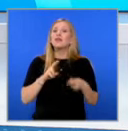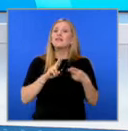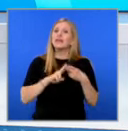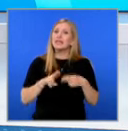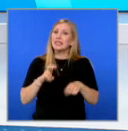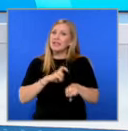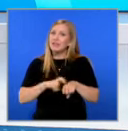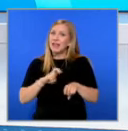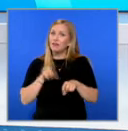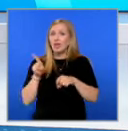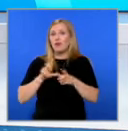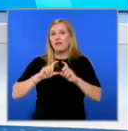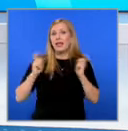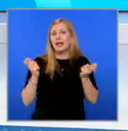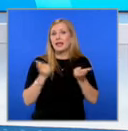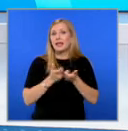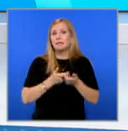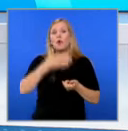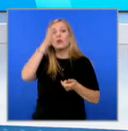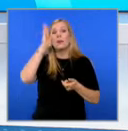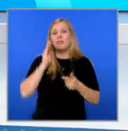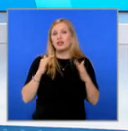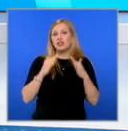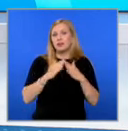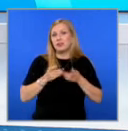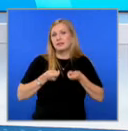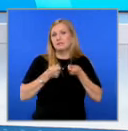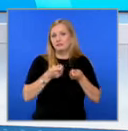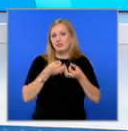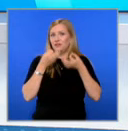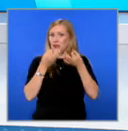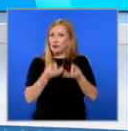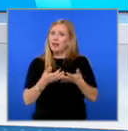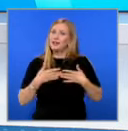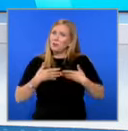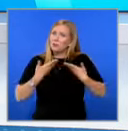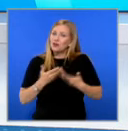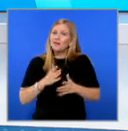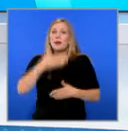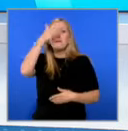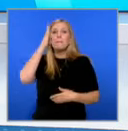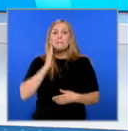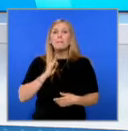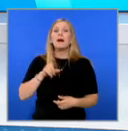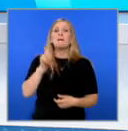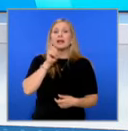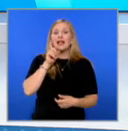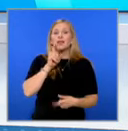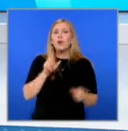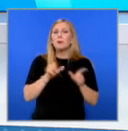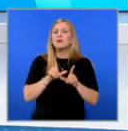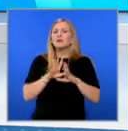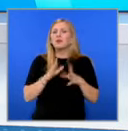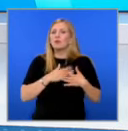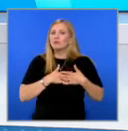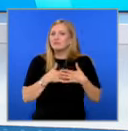дяволов и екипа от майчин дом за грижите и вниманието по света и у нас пожелава на мама татко и мартин много